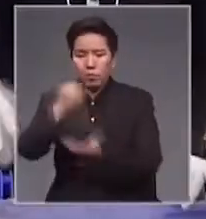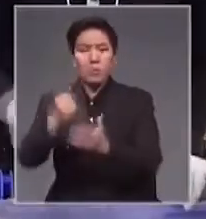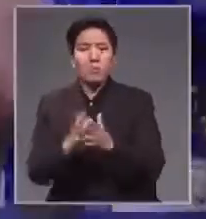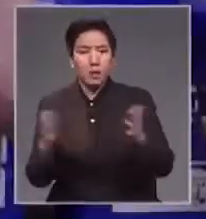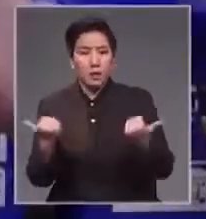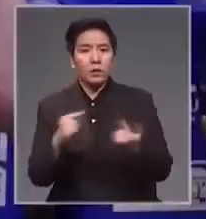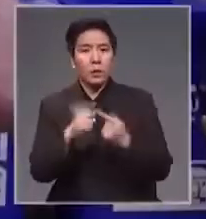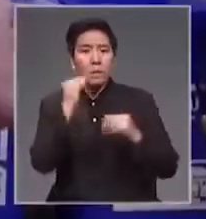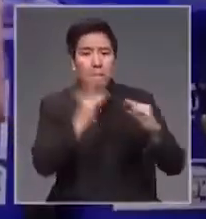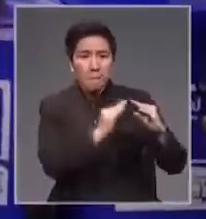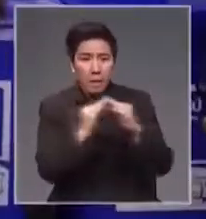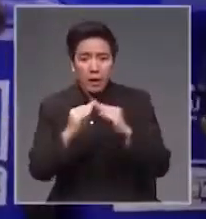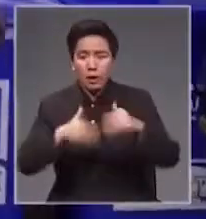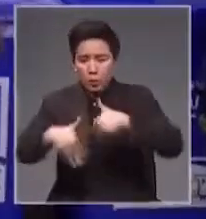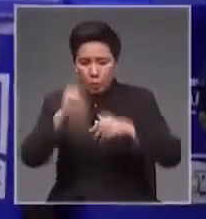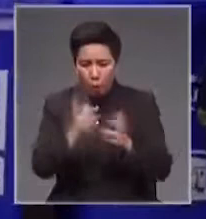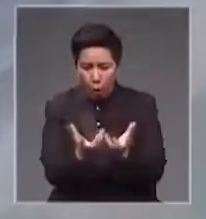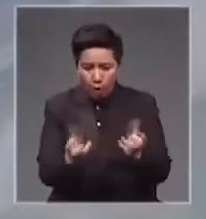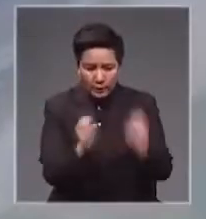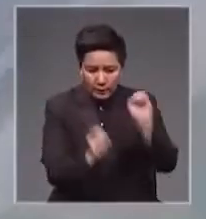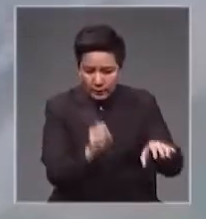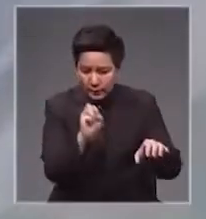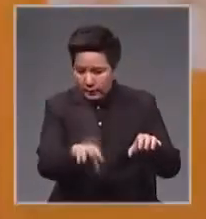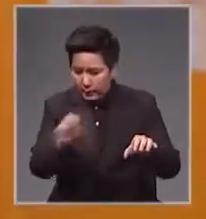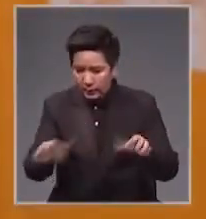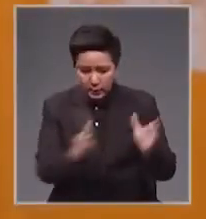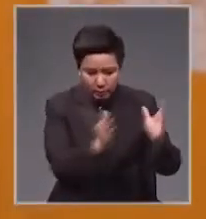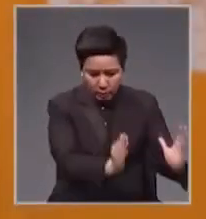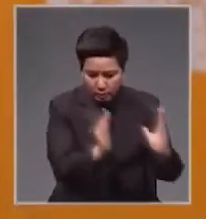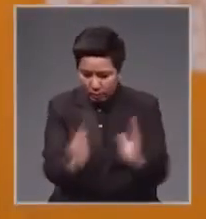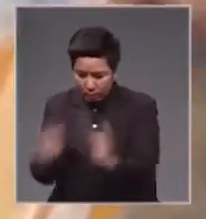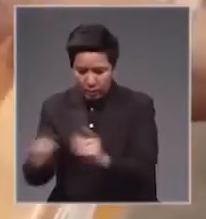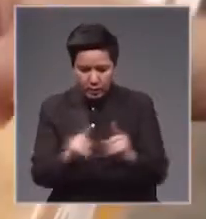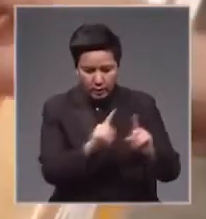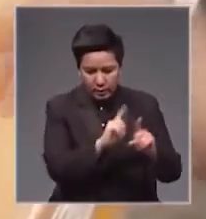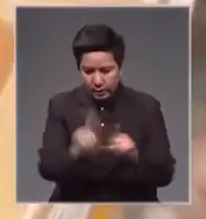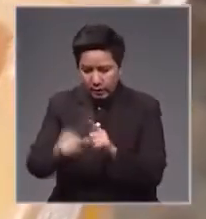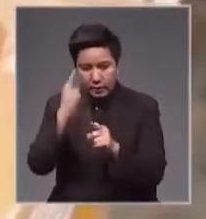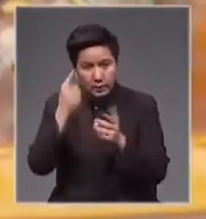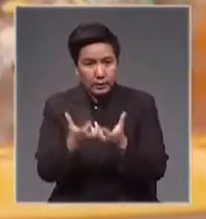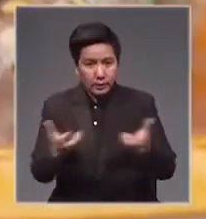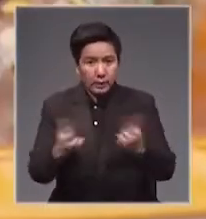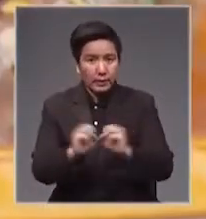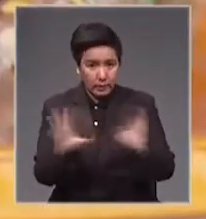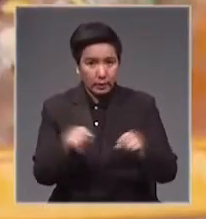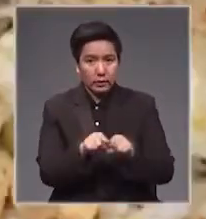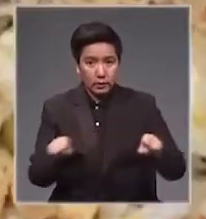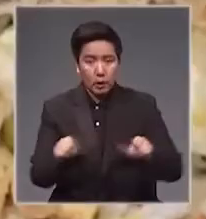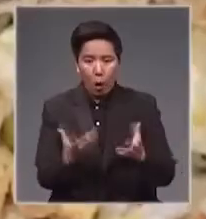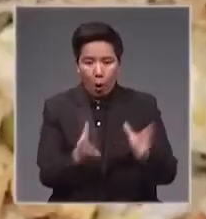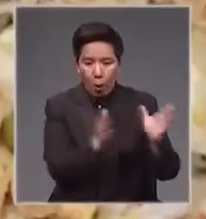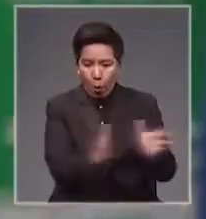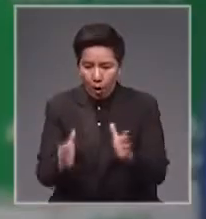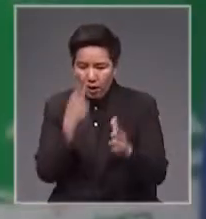เป็นสิ่งจำเป็นแต่ละที่สามารถจัดที่จัดเก็บที่ทิ้งได้เพียงพอหรือไม่มีที่วางพอได้หรือเปล่าถนนพื้นที่อาจจะ